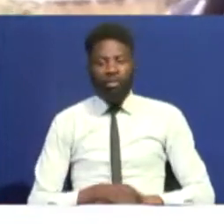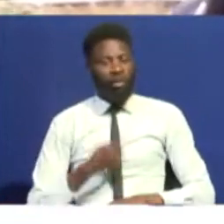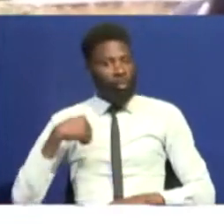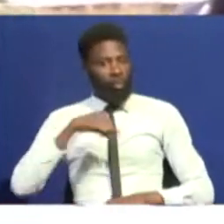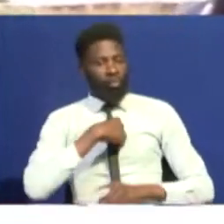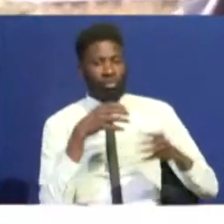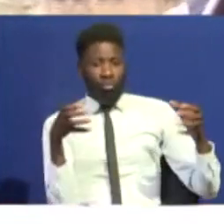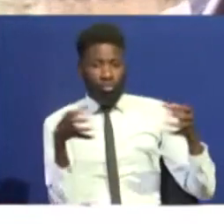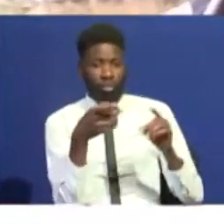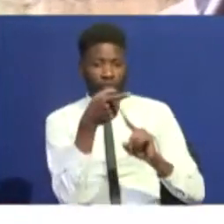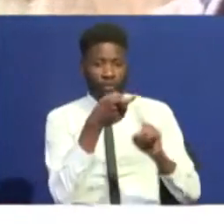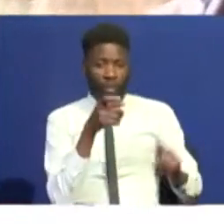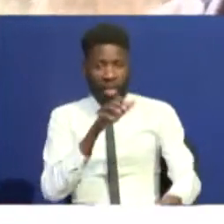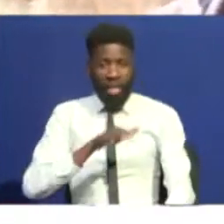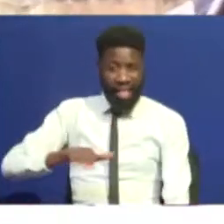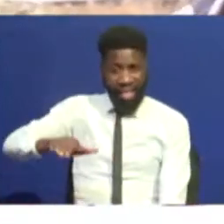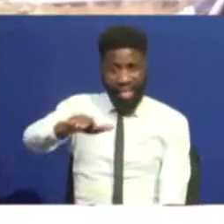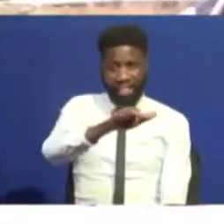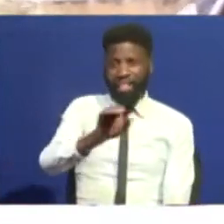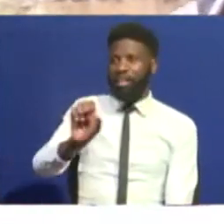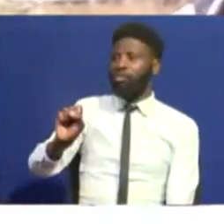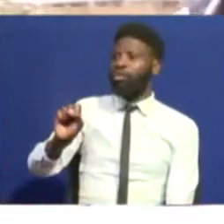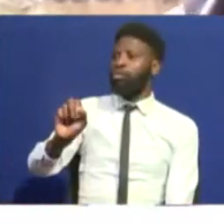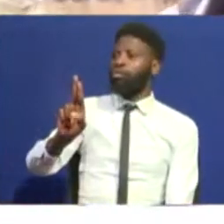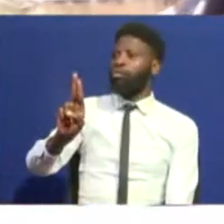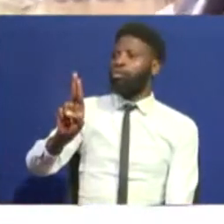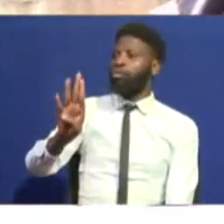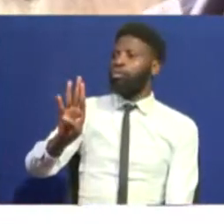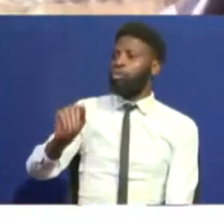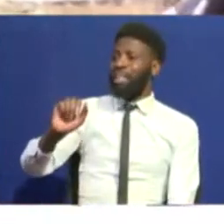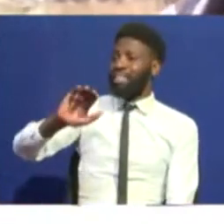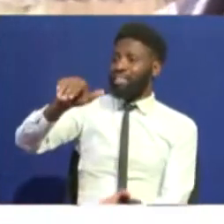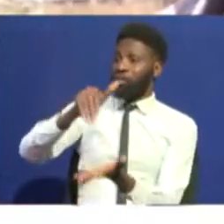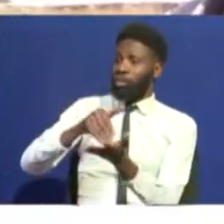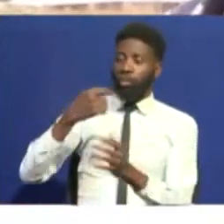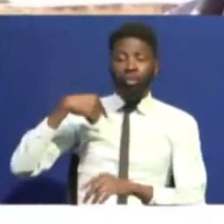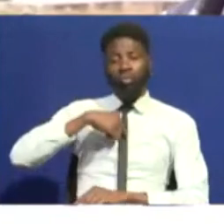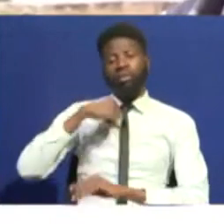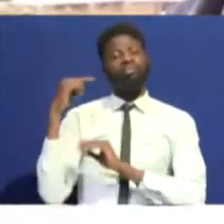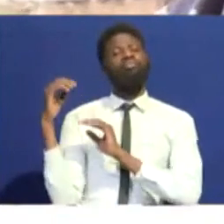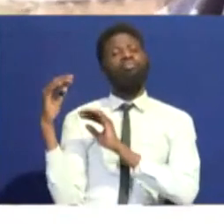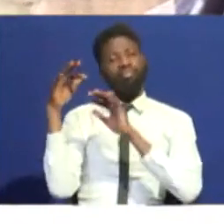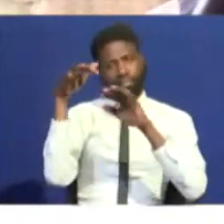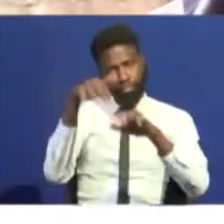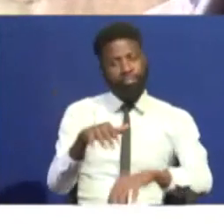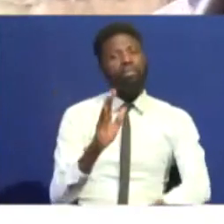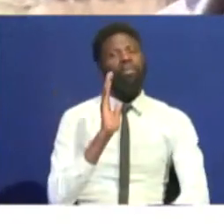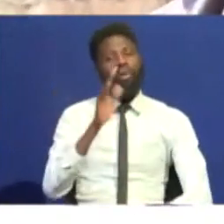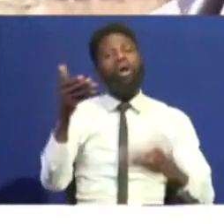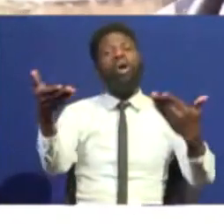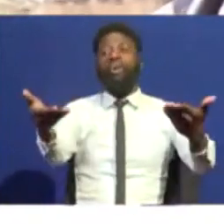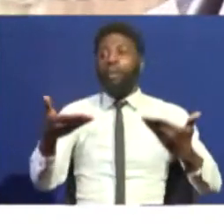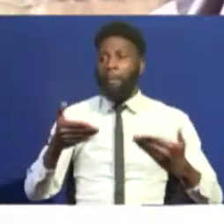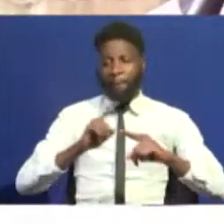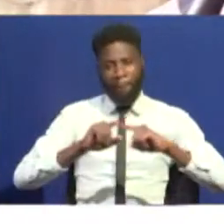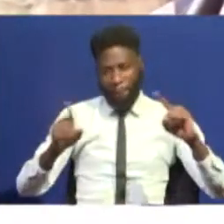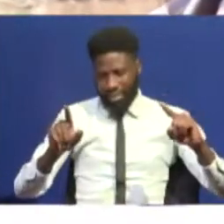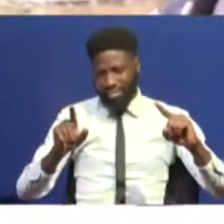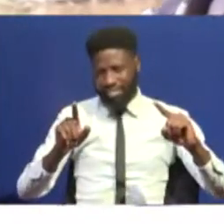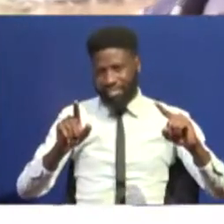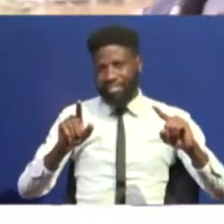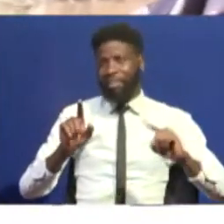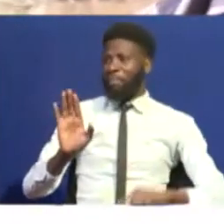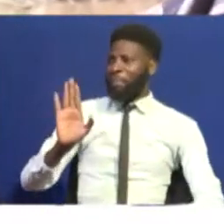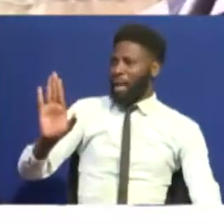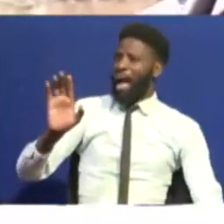Soba Central, tutaenda huko, tutakarugibisha, lakini jambo la mwisho kabisa, ile barabara ambayo